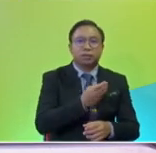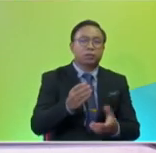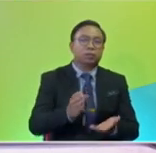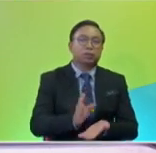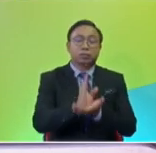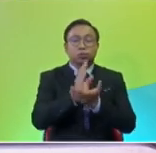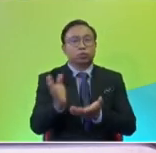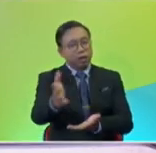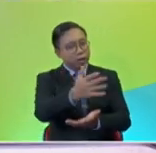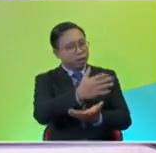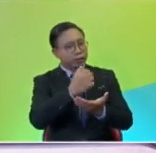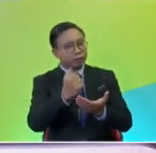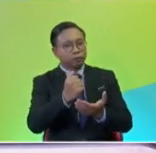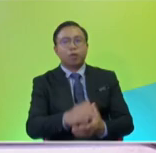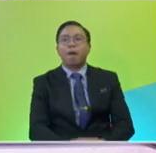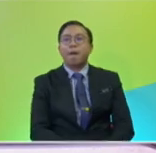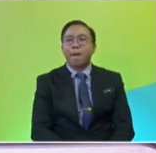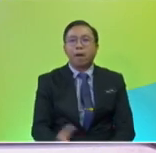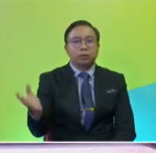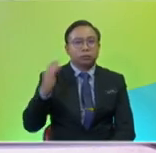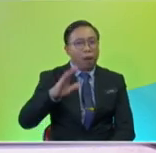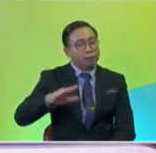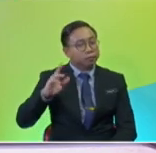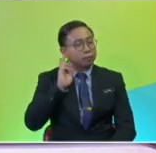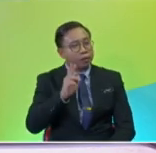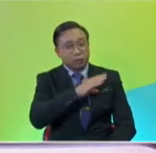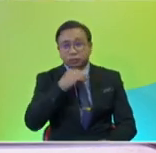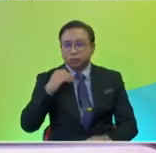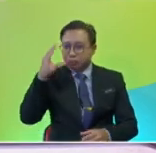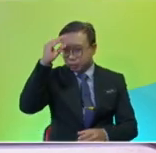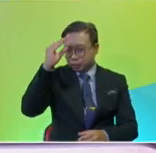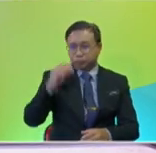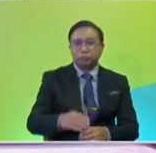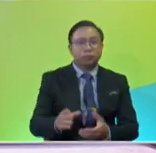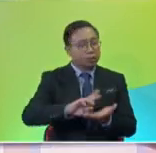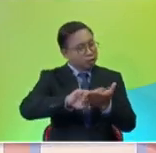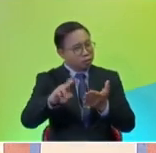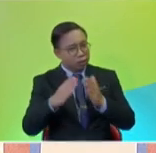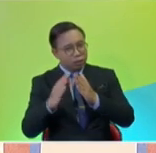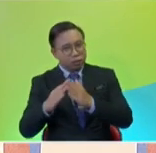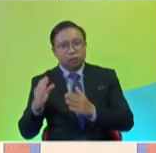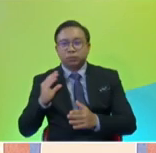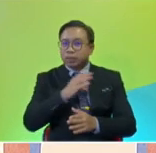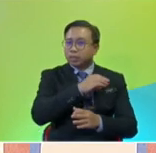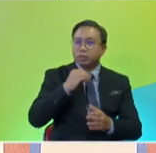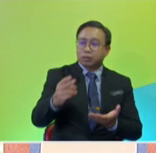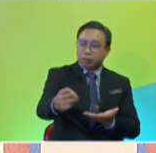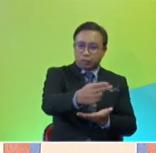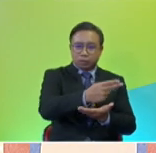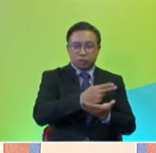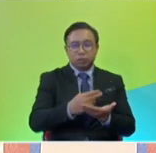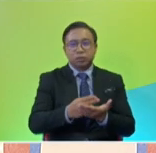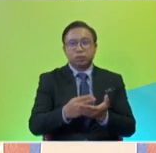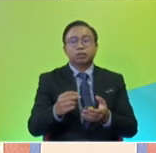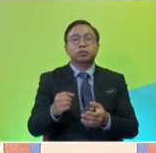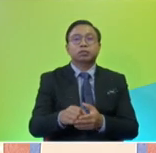bantu semua. Mari adik kakak dan abang kemas rumah juga halaman. Indah